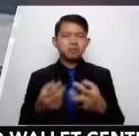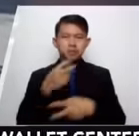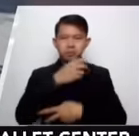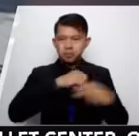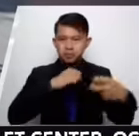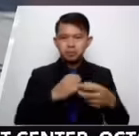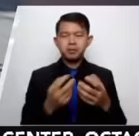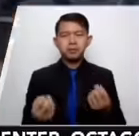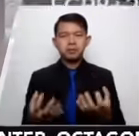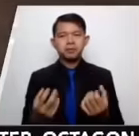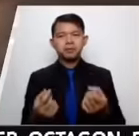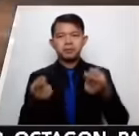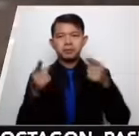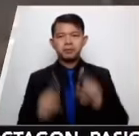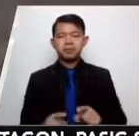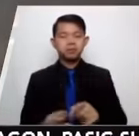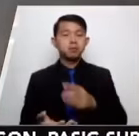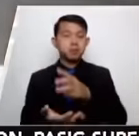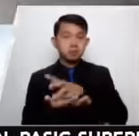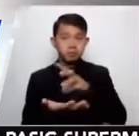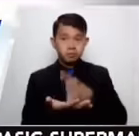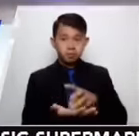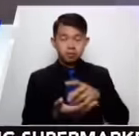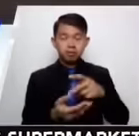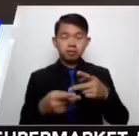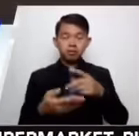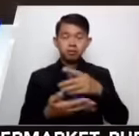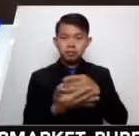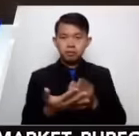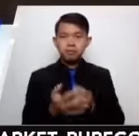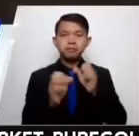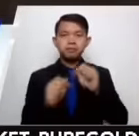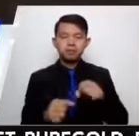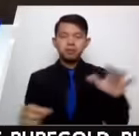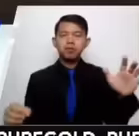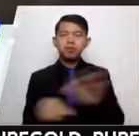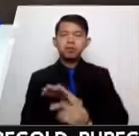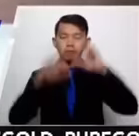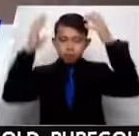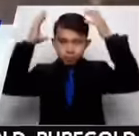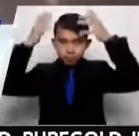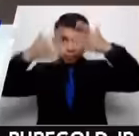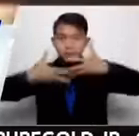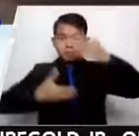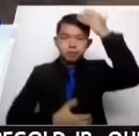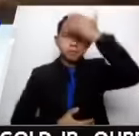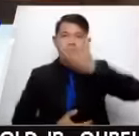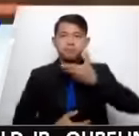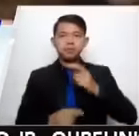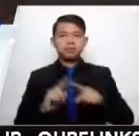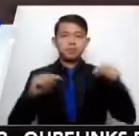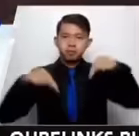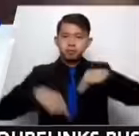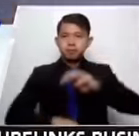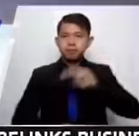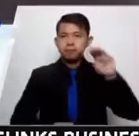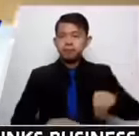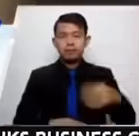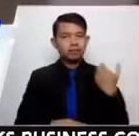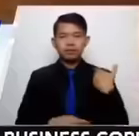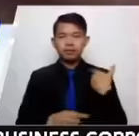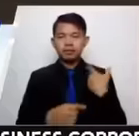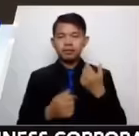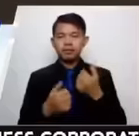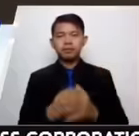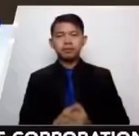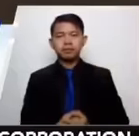sa ilang lugar sa lungsod. Dito sa Metro Manila, wala pang nagbumungkahi ng ganitong kautosan, pero pwede raw itong pag-aralan ng Metro Manila